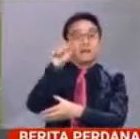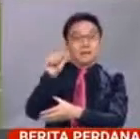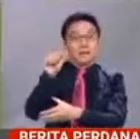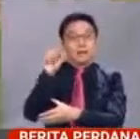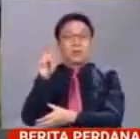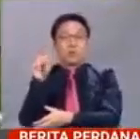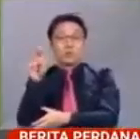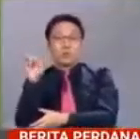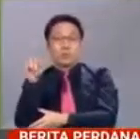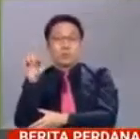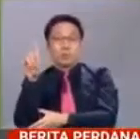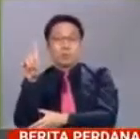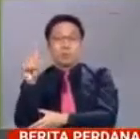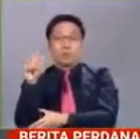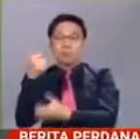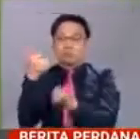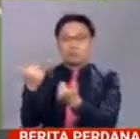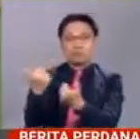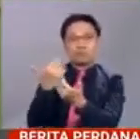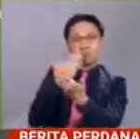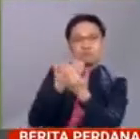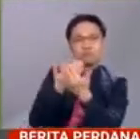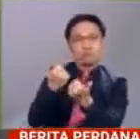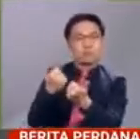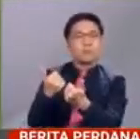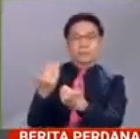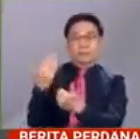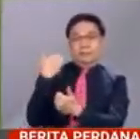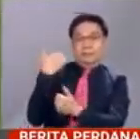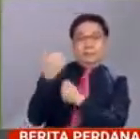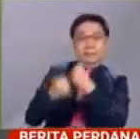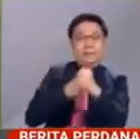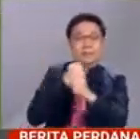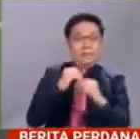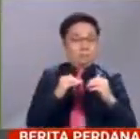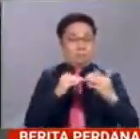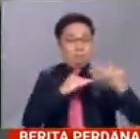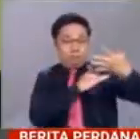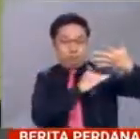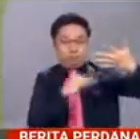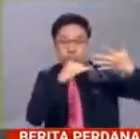Tahun lalu, Felda United menghampiri zon penyingkiran apabila berada di tangka ke-10 Liga.